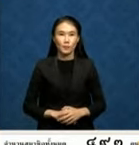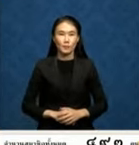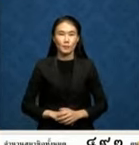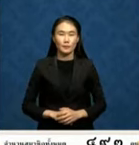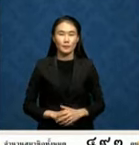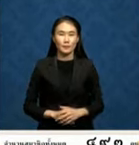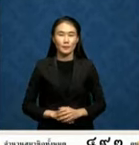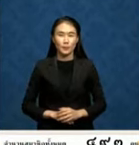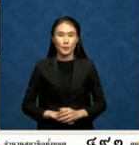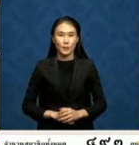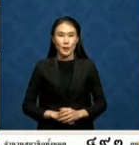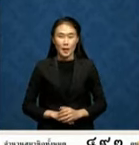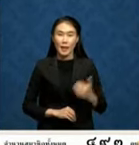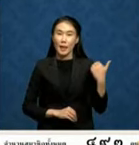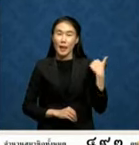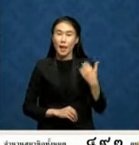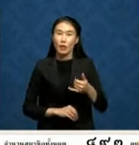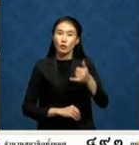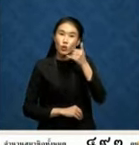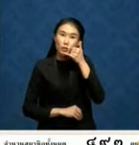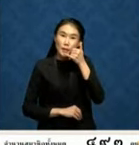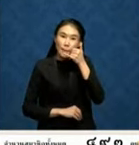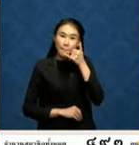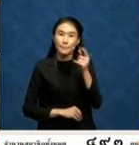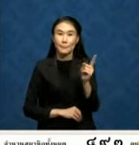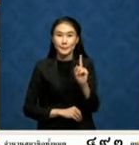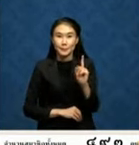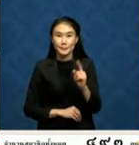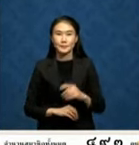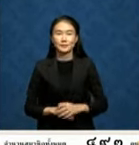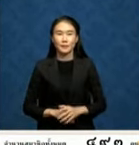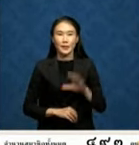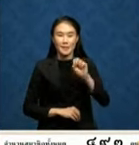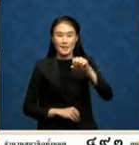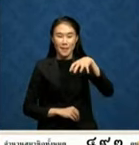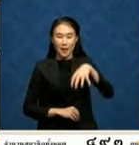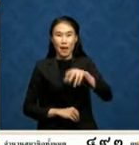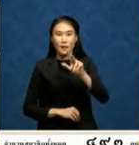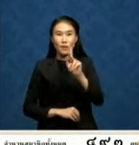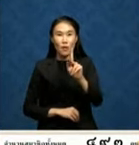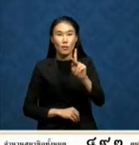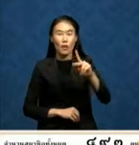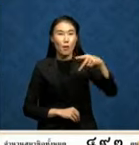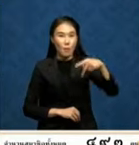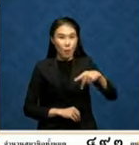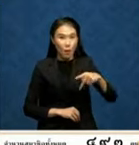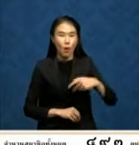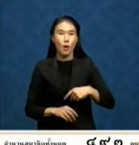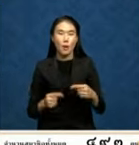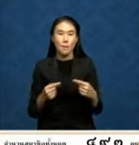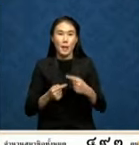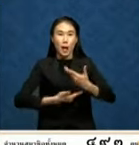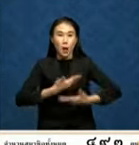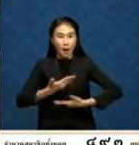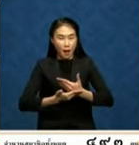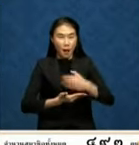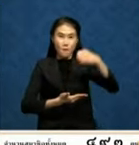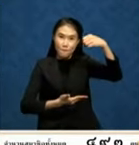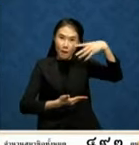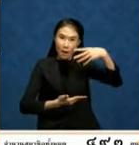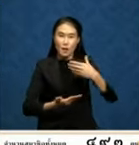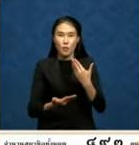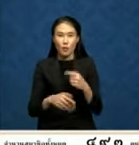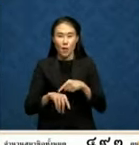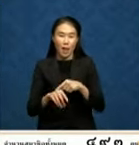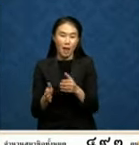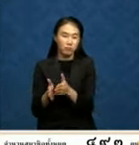www.erc.or.th และผ่านทางโทรศัพท์มือถือสำนักงานกกพ.ได้ร่วมกับการไฟฟ้าฝ่ายจำหน่ายได้ปรับลดระยะเว